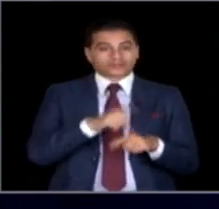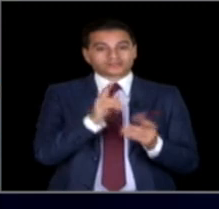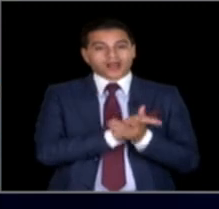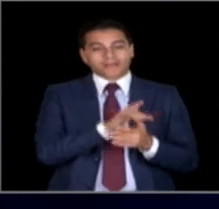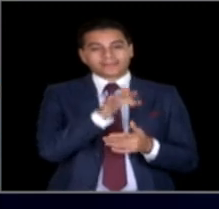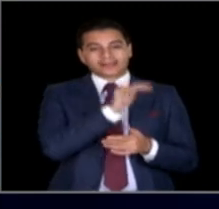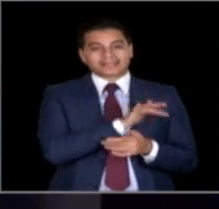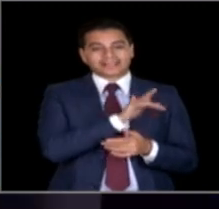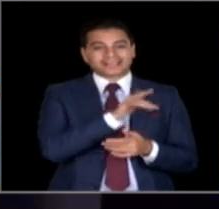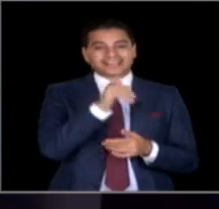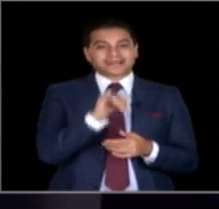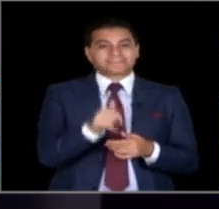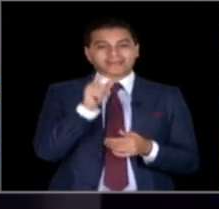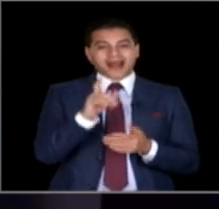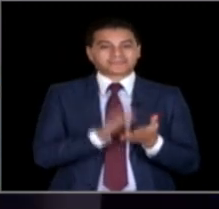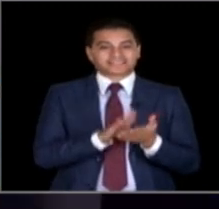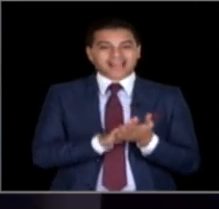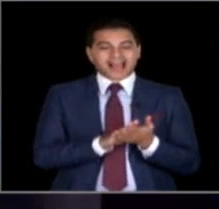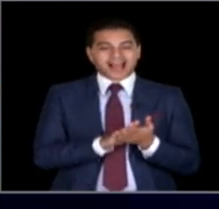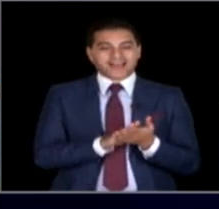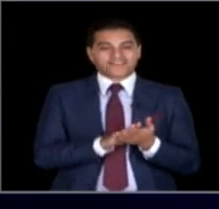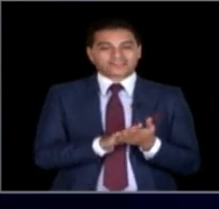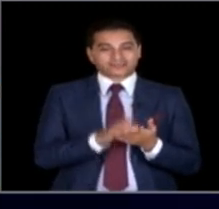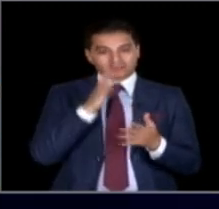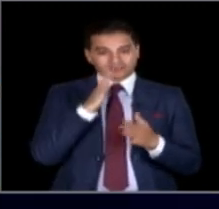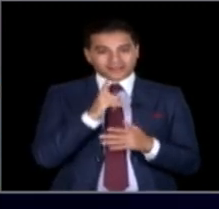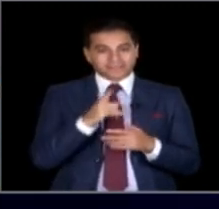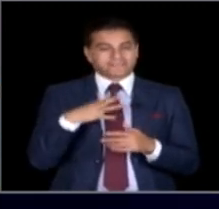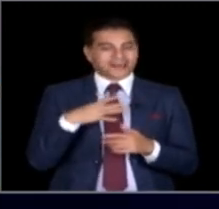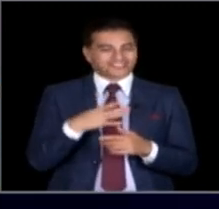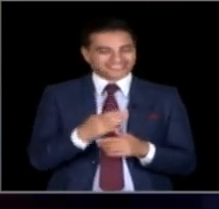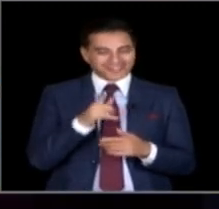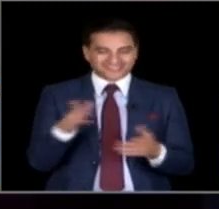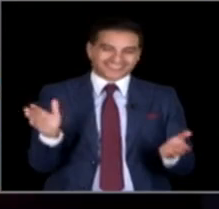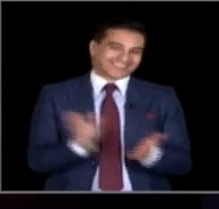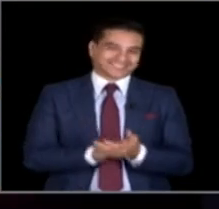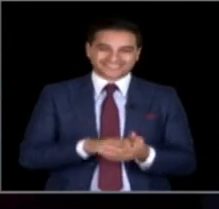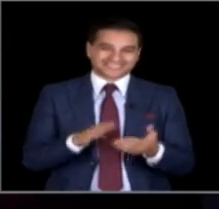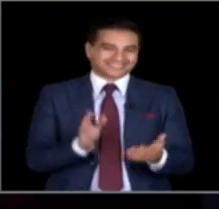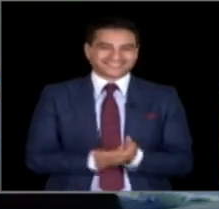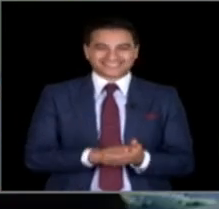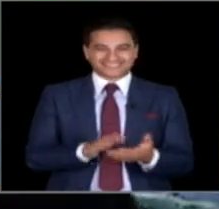على أساس إنك عارفة. صح. محمد علي باشا، إجابة صحيحة.